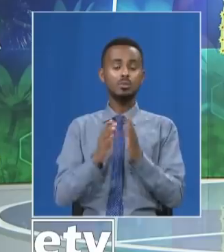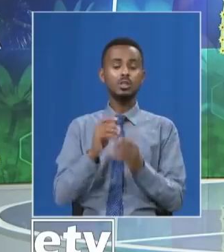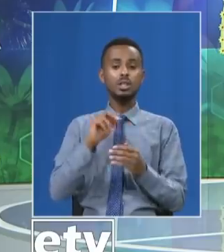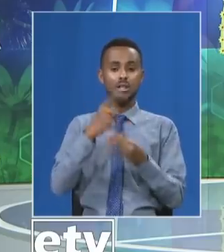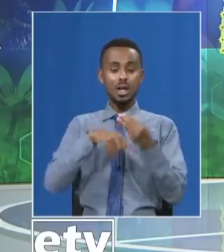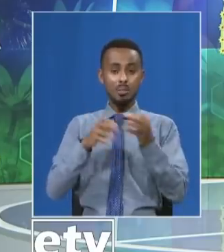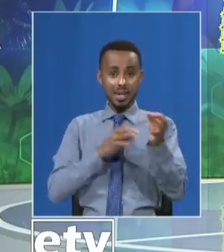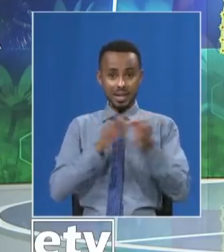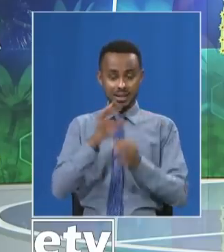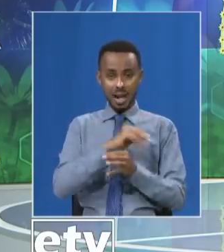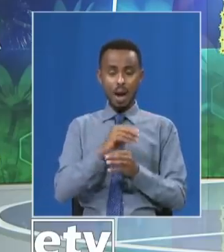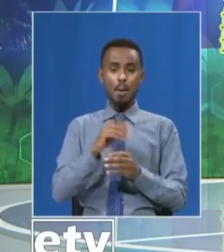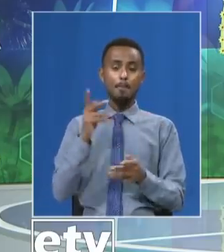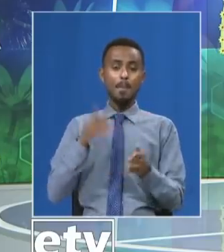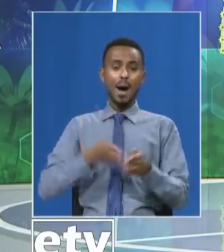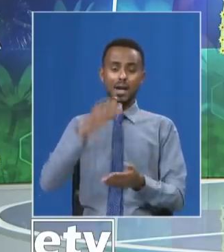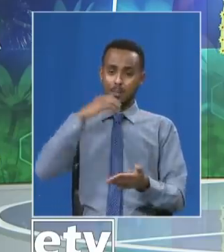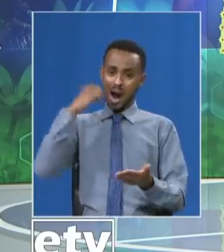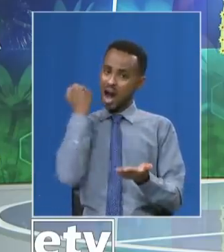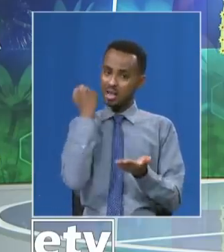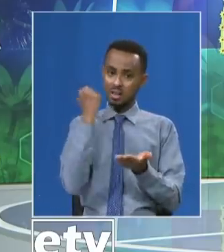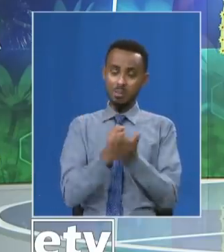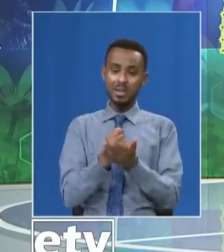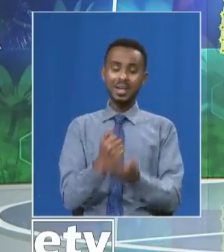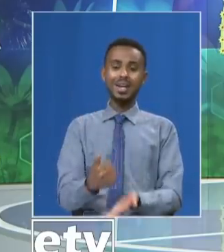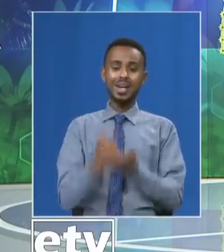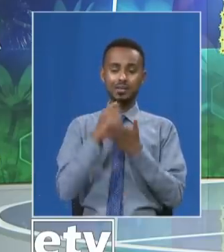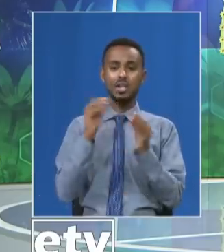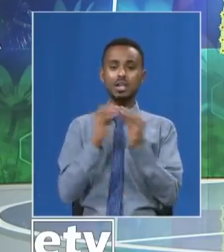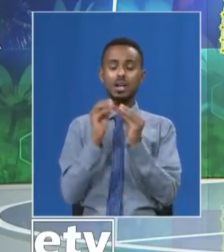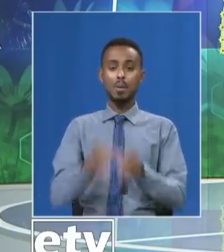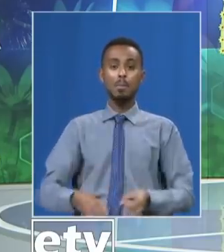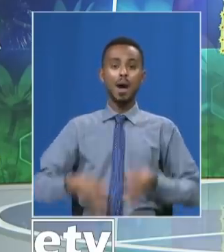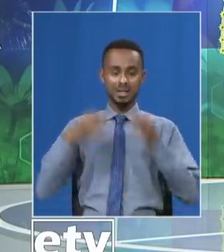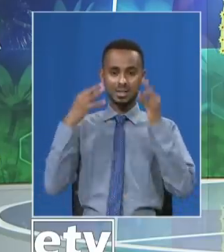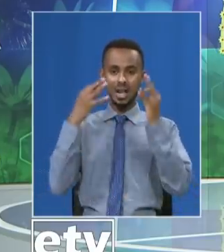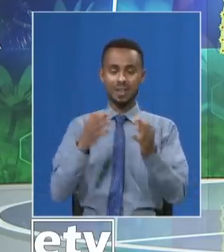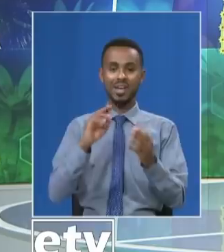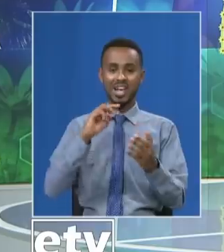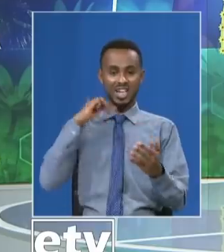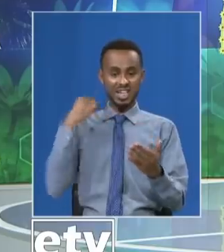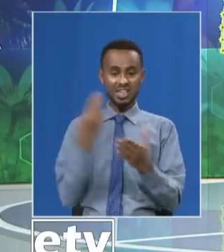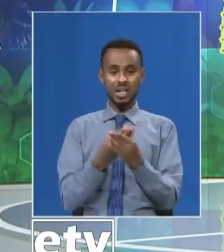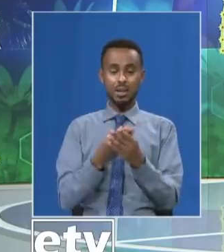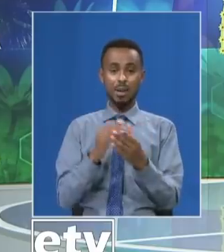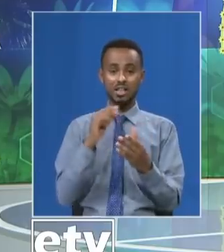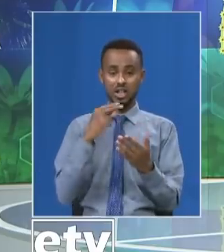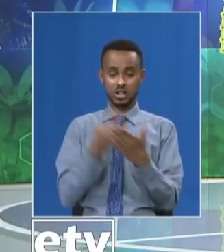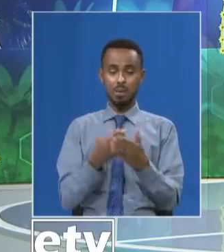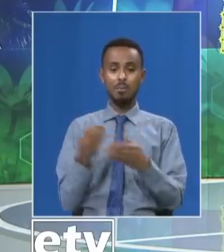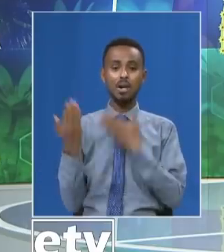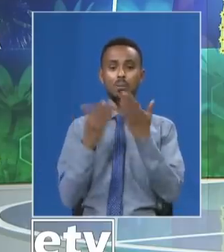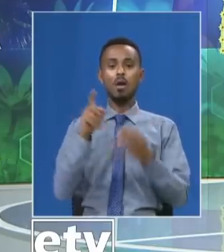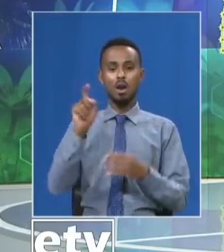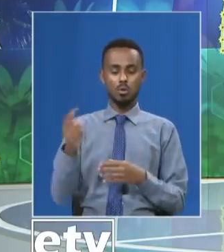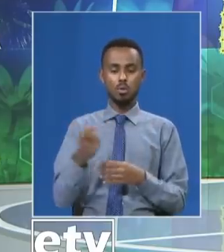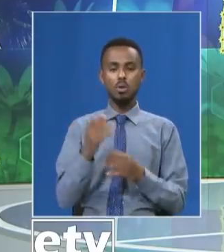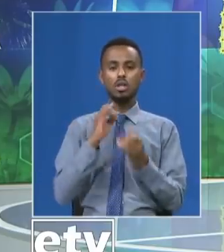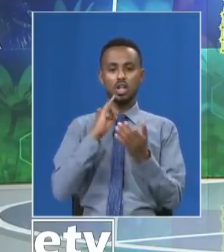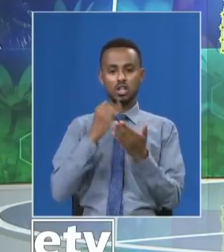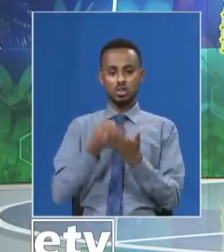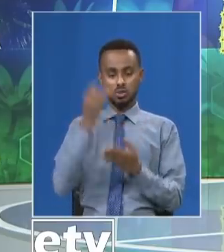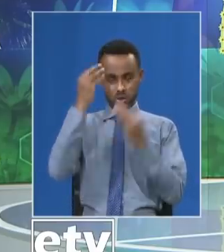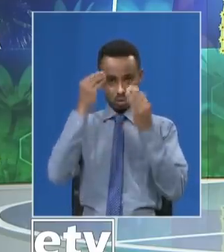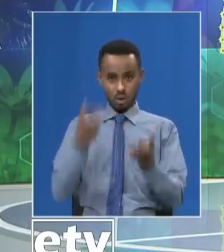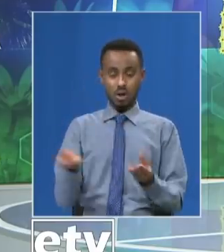ስለመሆኑ የሚገልጽና በባንኩ ማተም የተደገፈ የሂሳብ ማስተላለፊያ የሰነድ ማስረጃ መቅረብ ያለበት መሆኑን ኤጀንሲው